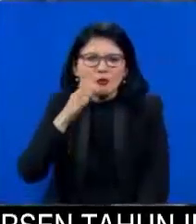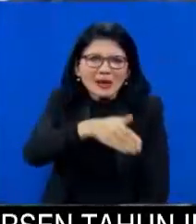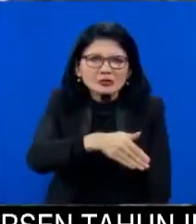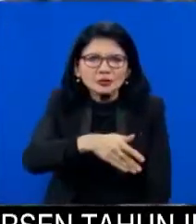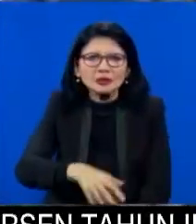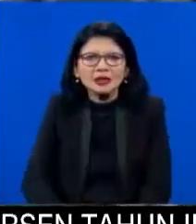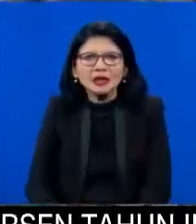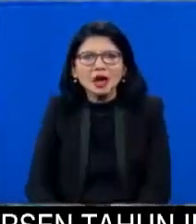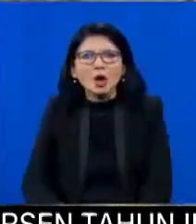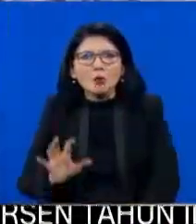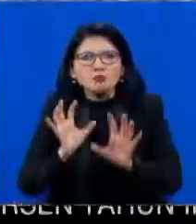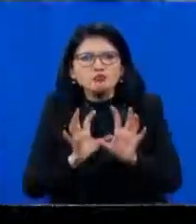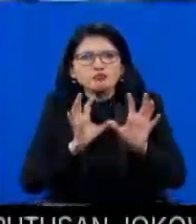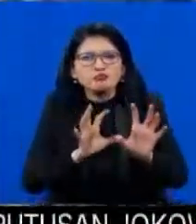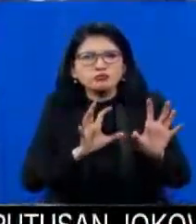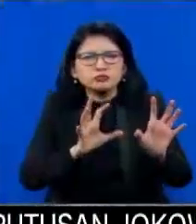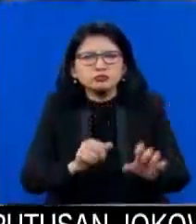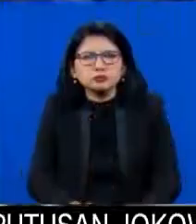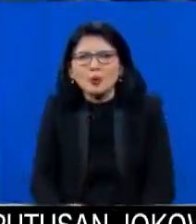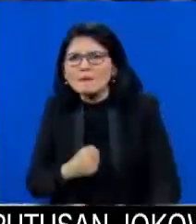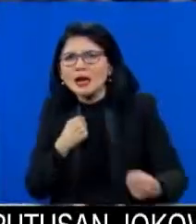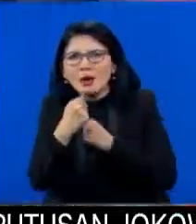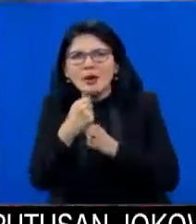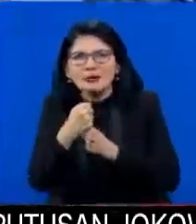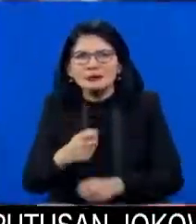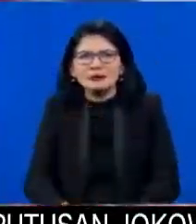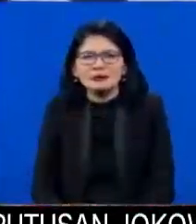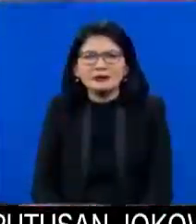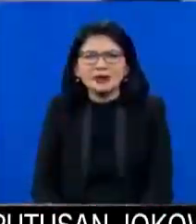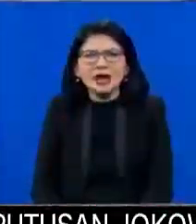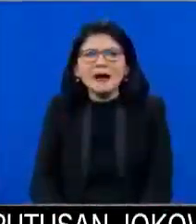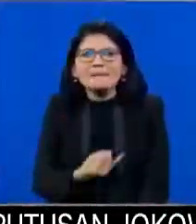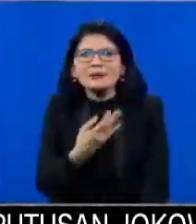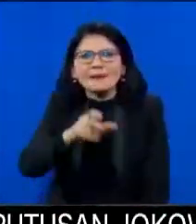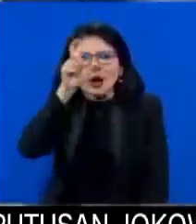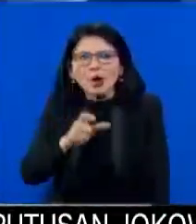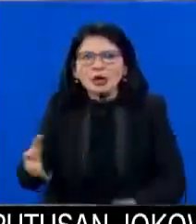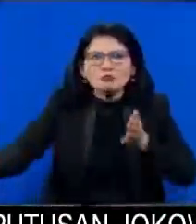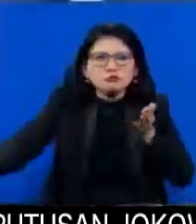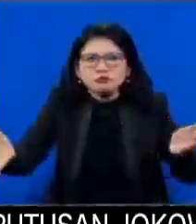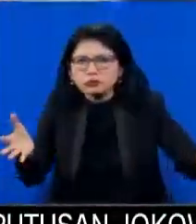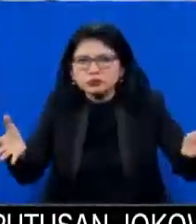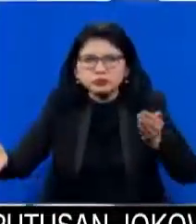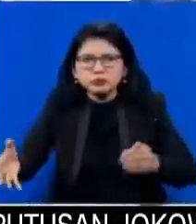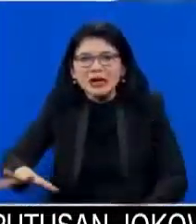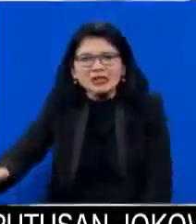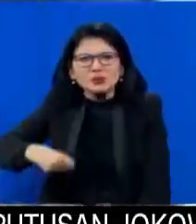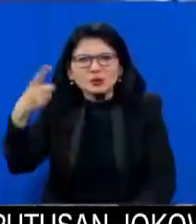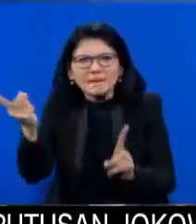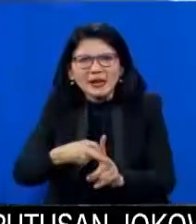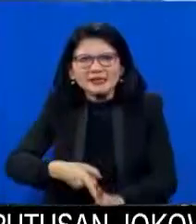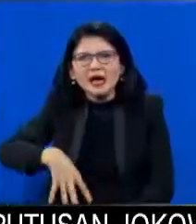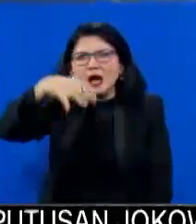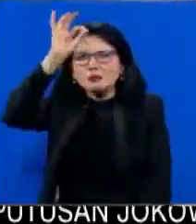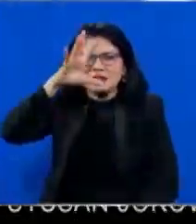pesantren, pengikut MSAT sempat melakukan perlawanan. Alhasil, sejumlah orang yang menghalangi upaya jemput paksa diamankan